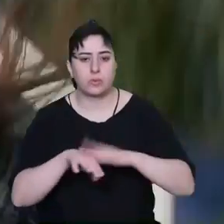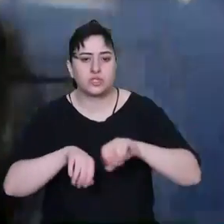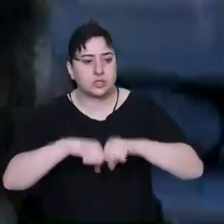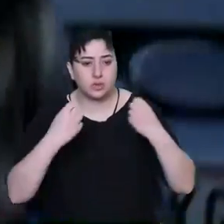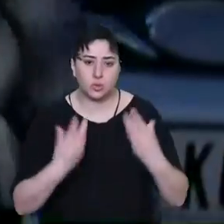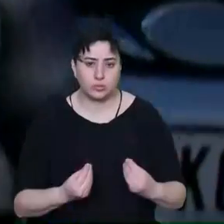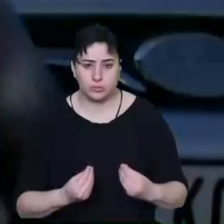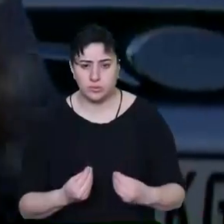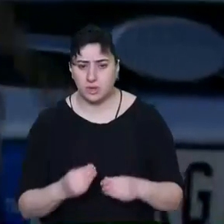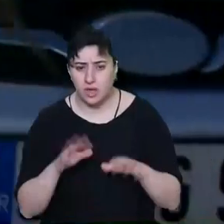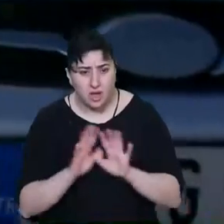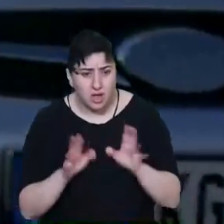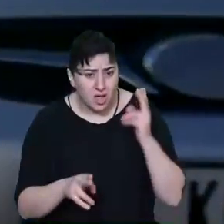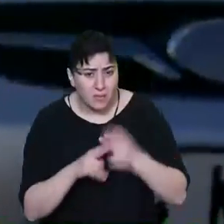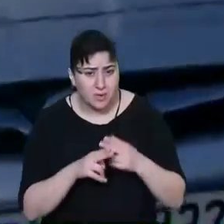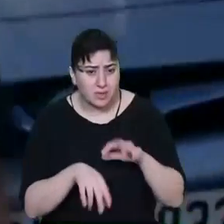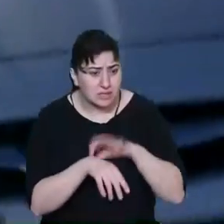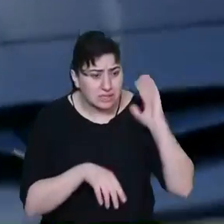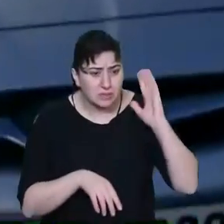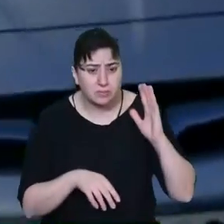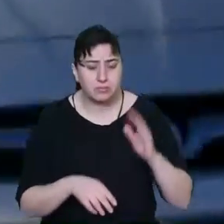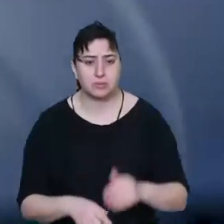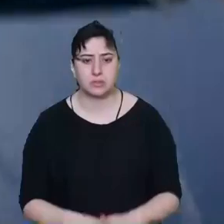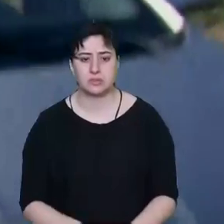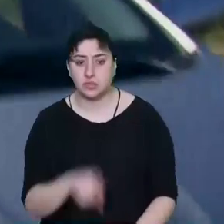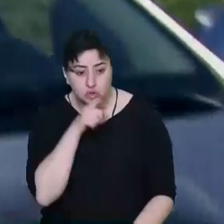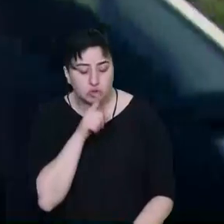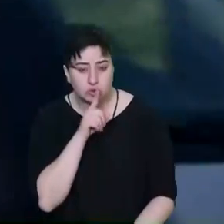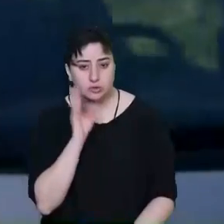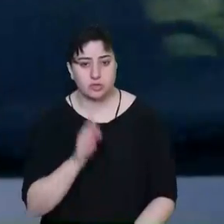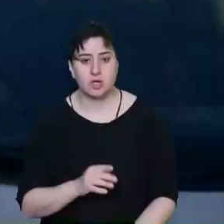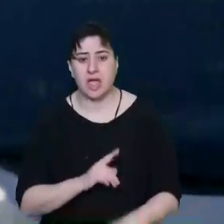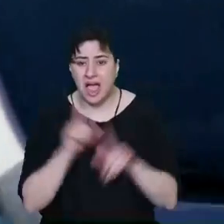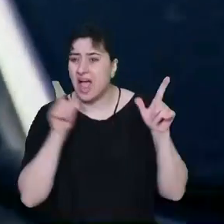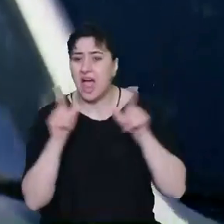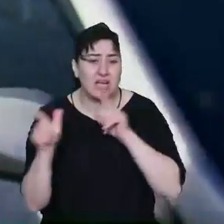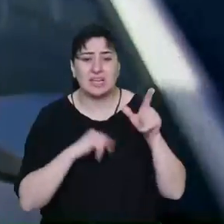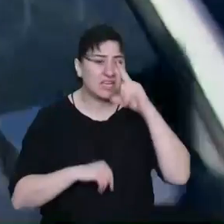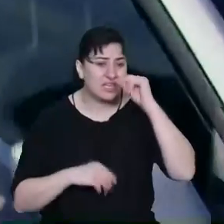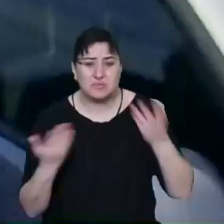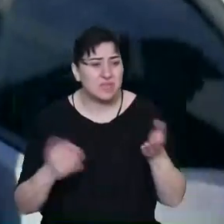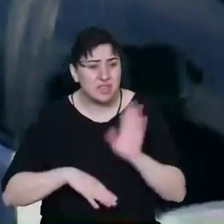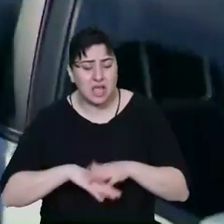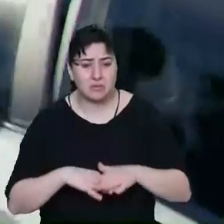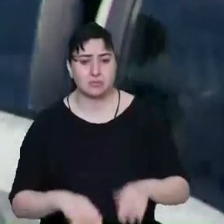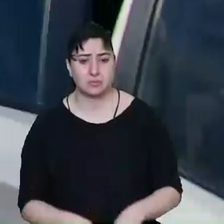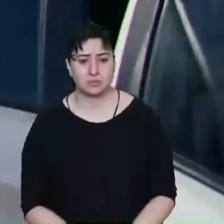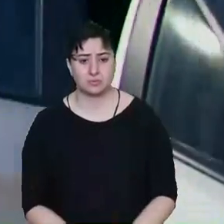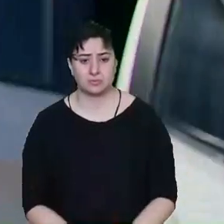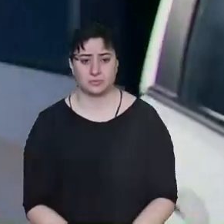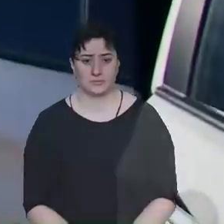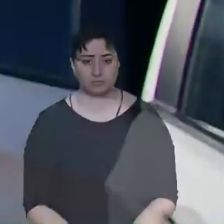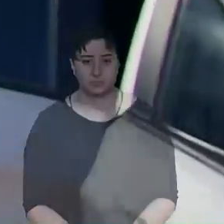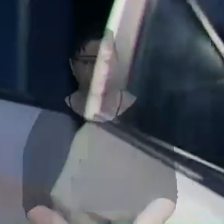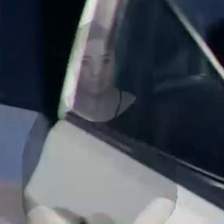Ha, ne diyorsunuz sen? O zaman sizi hemen hastaneye götürürüm. Biricik adamın başına çömeldiği an kafasına maske geçirildi. Yaralı numarası